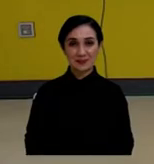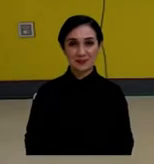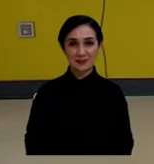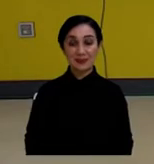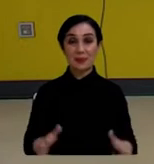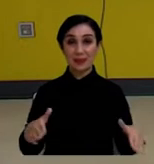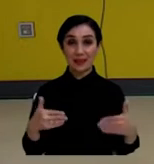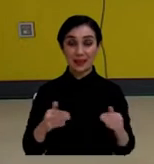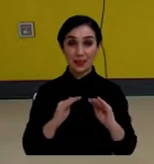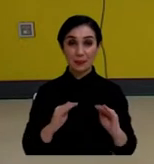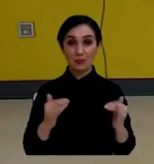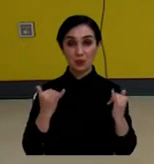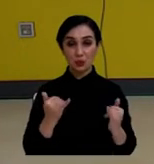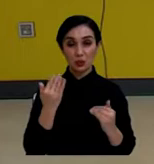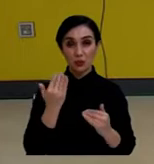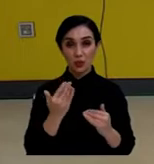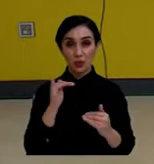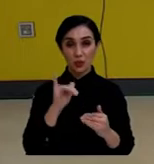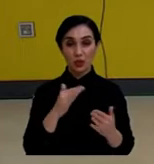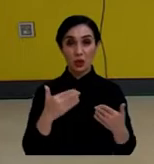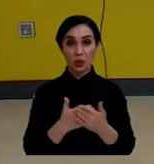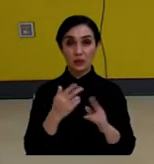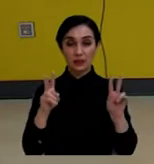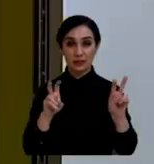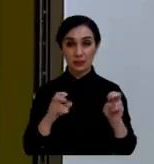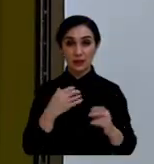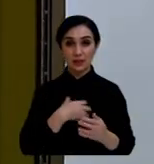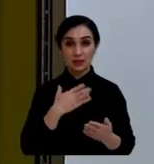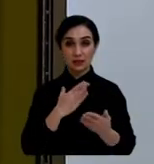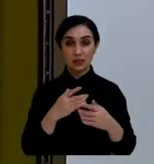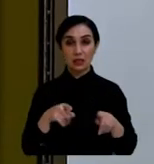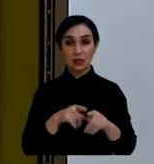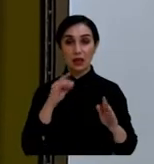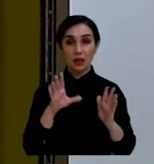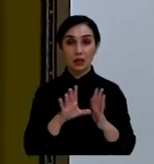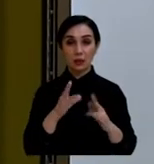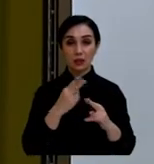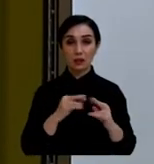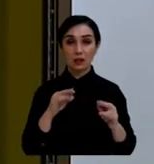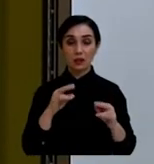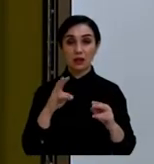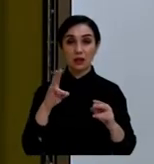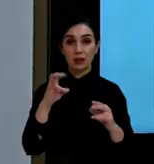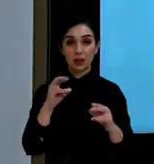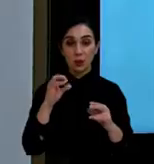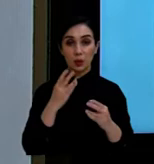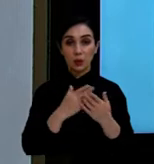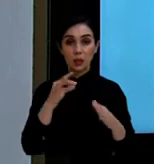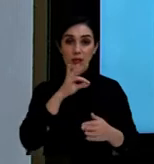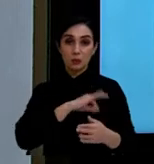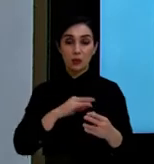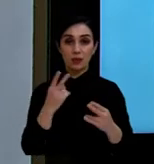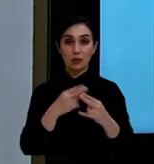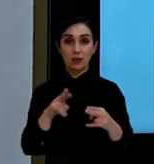Здравствуйте, ребята! Сегодня у вас новая тема «Основы атомной энергетики. Меры безопасности при